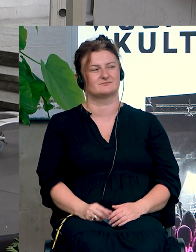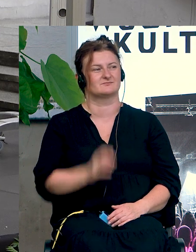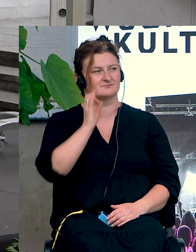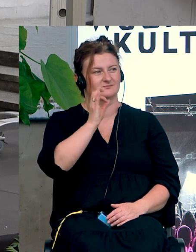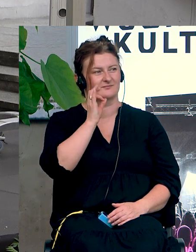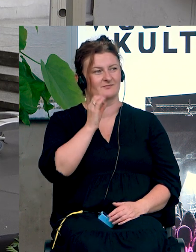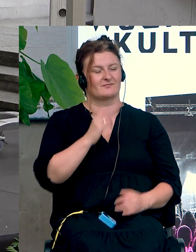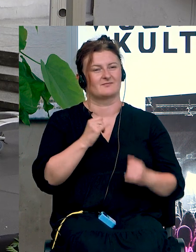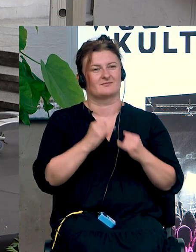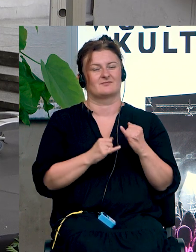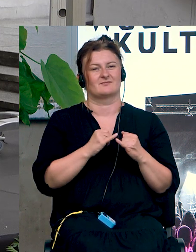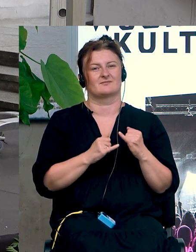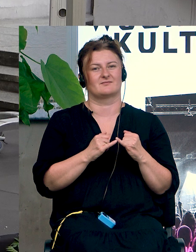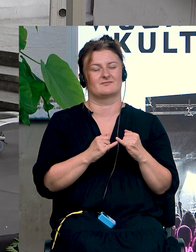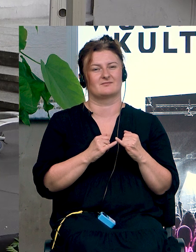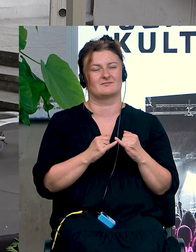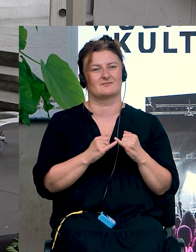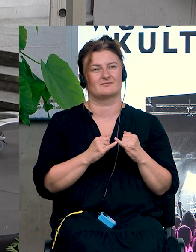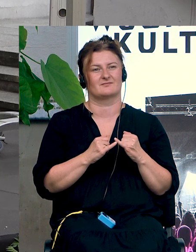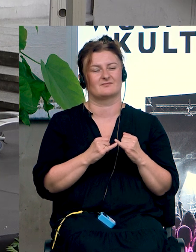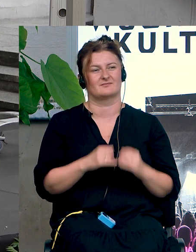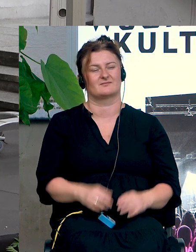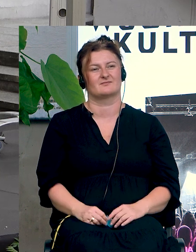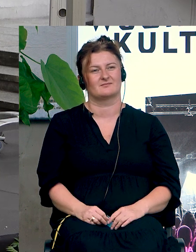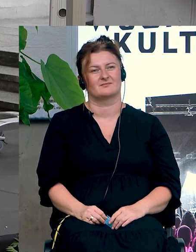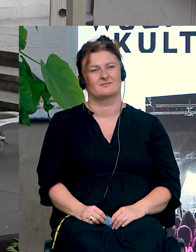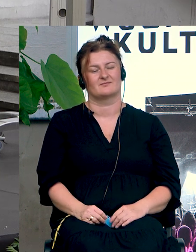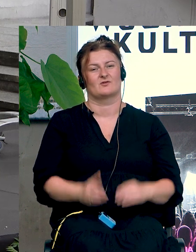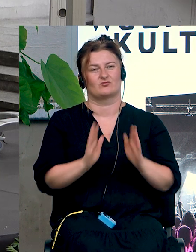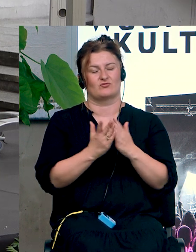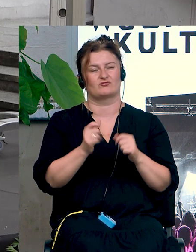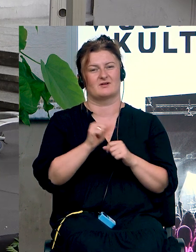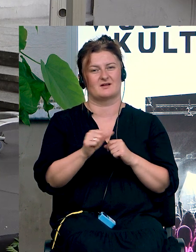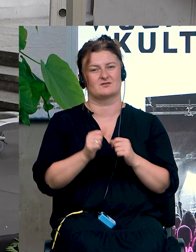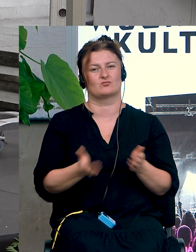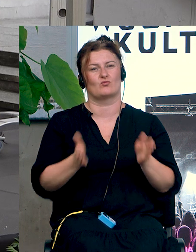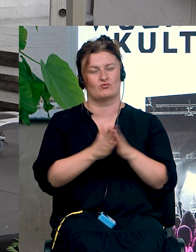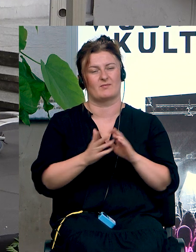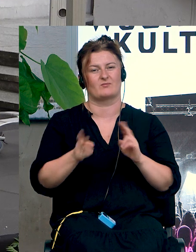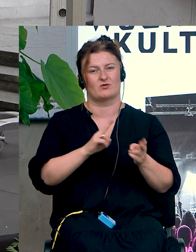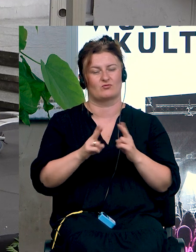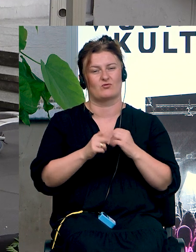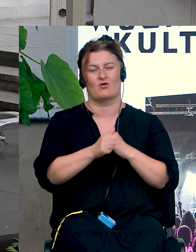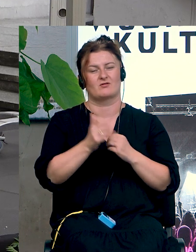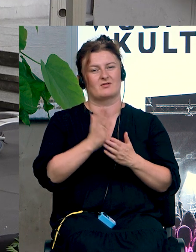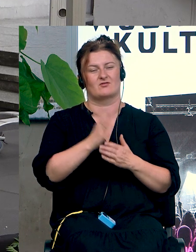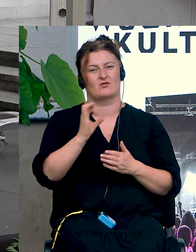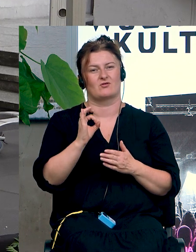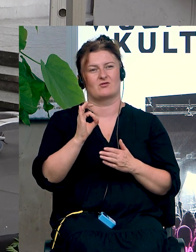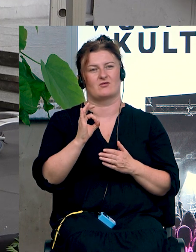Добре. Є макет книжки, є переклад польською, все є, тільки надрукувати, без гонорара, без нічого для того, що